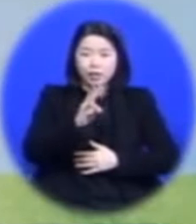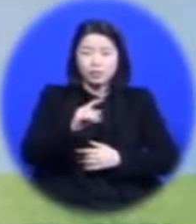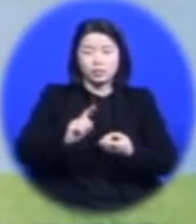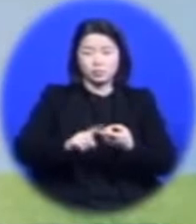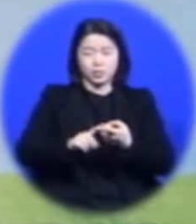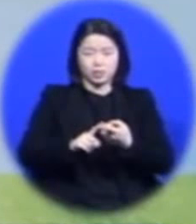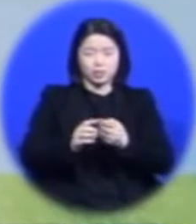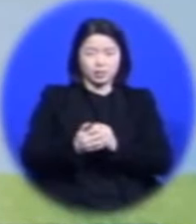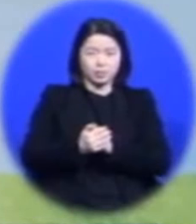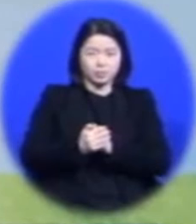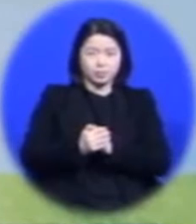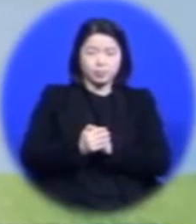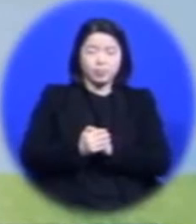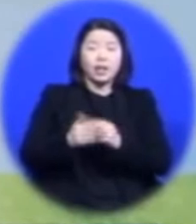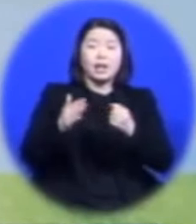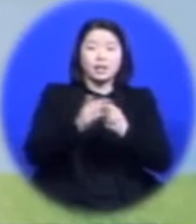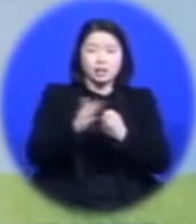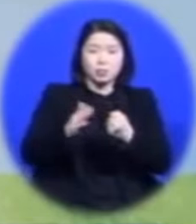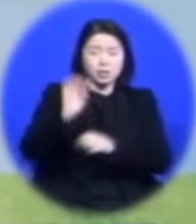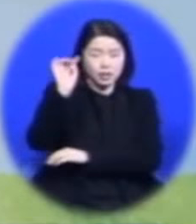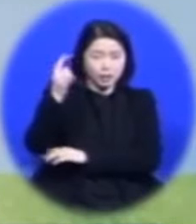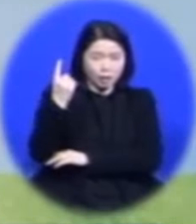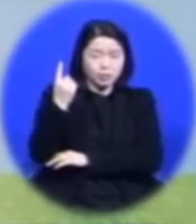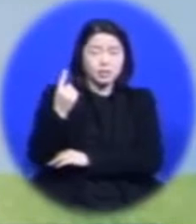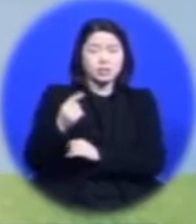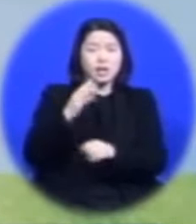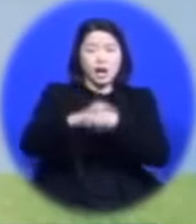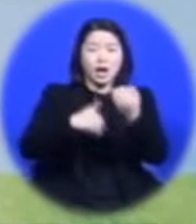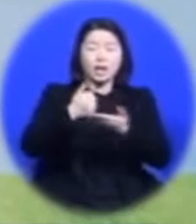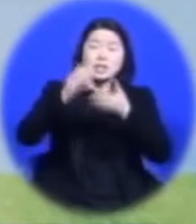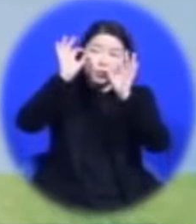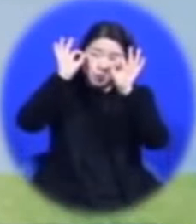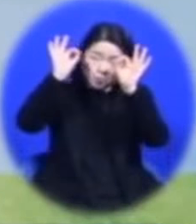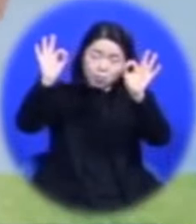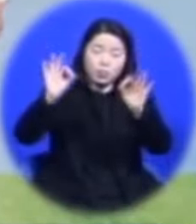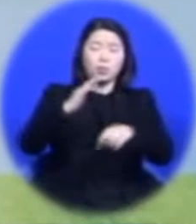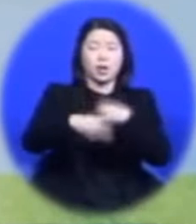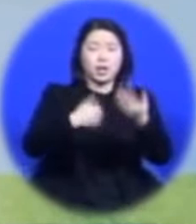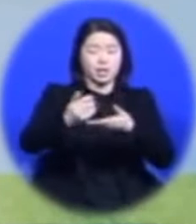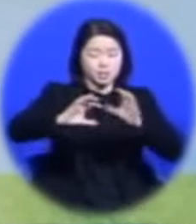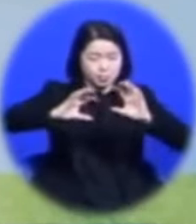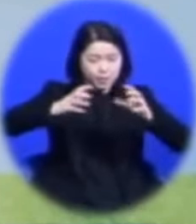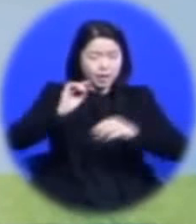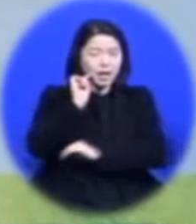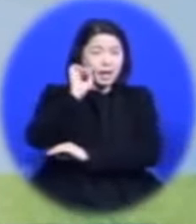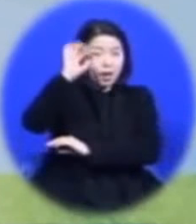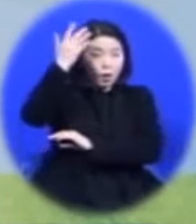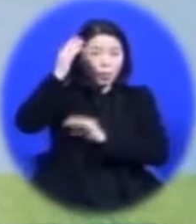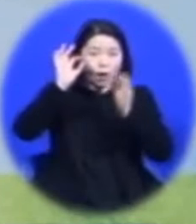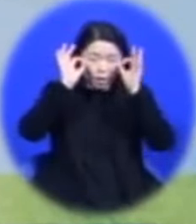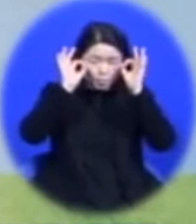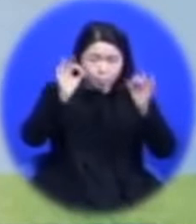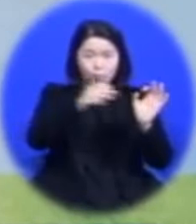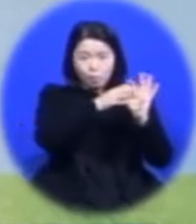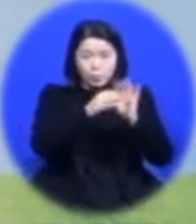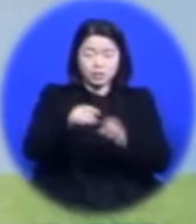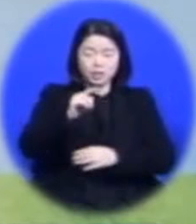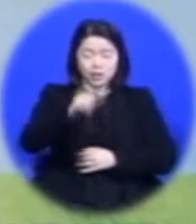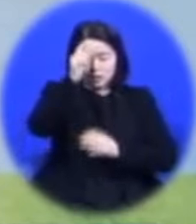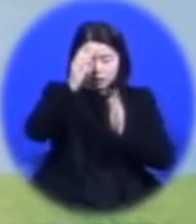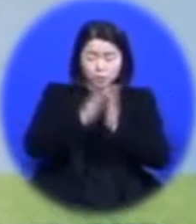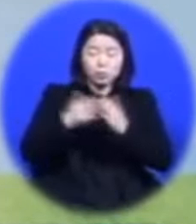예언이 그러니까 다윗은 하나님을 보고 하나님의 나라의 영광을 보면서이 기도를 하고